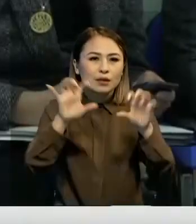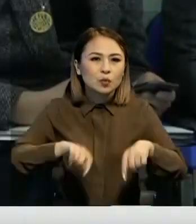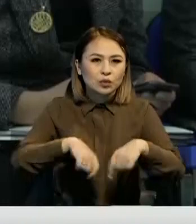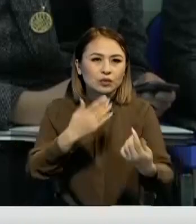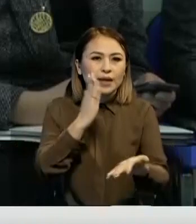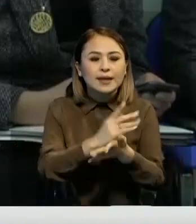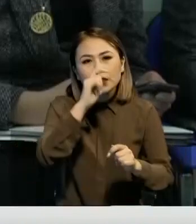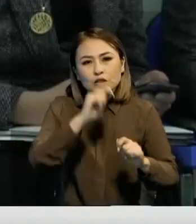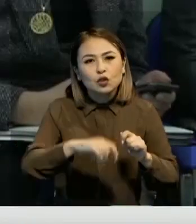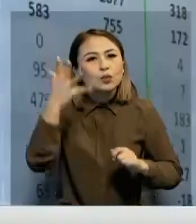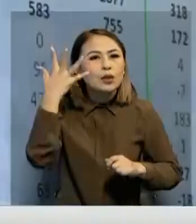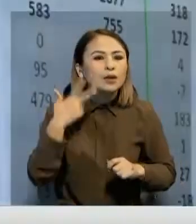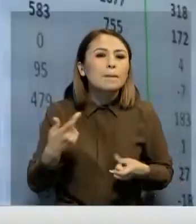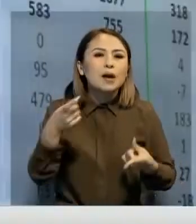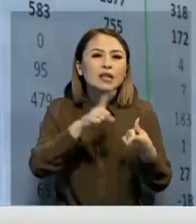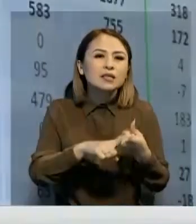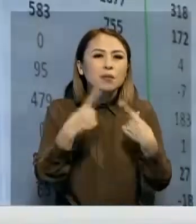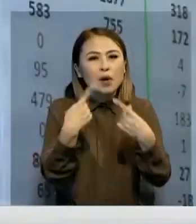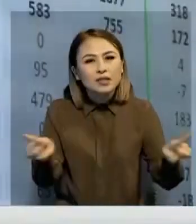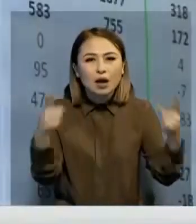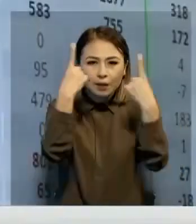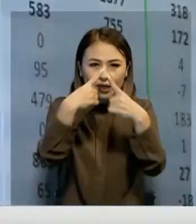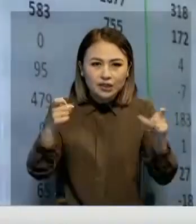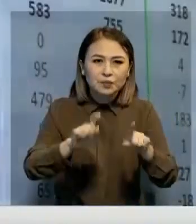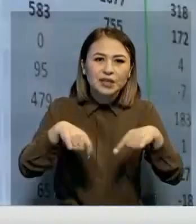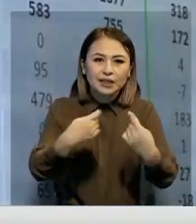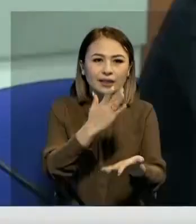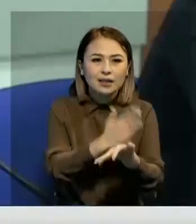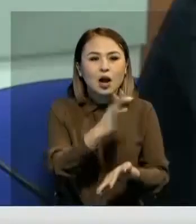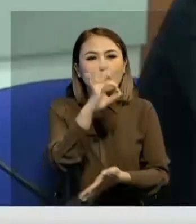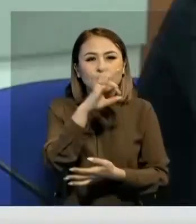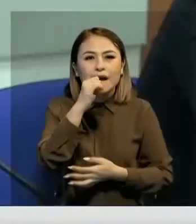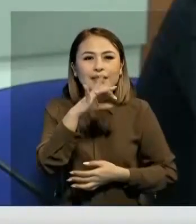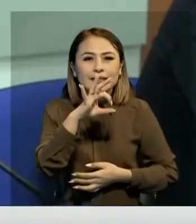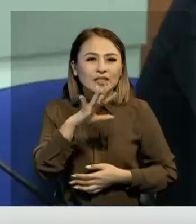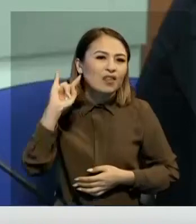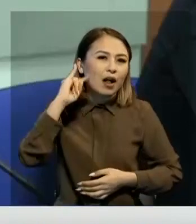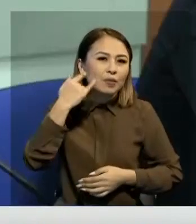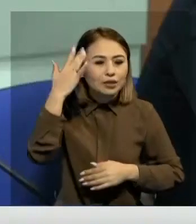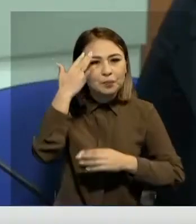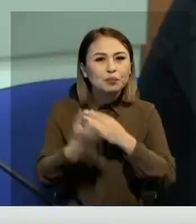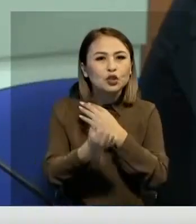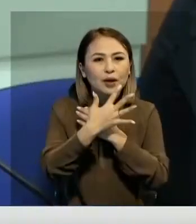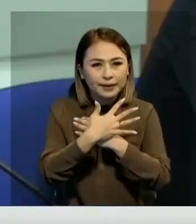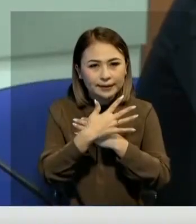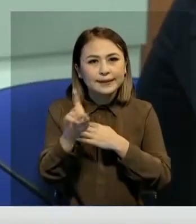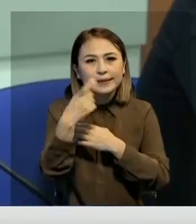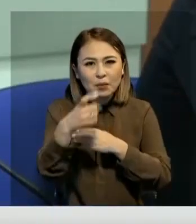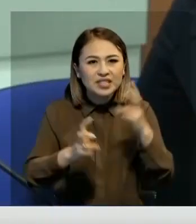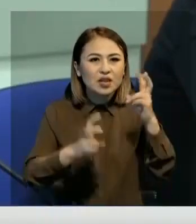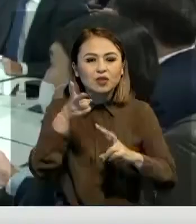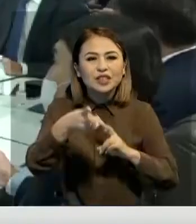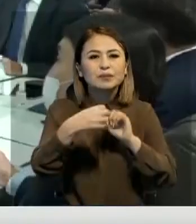өткізіп жіберген. Тексеру құпиялылығына байланысты басқа ақпараттар берілген жоқ. Оспанбек Әлсейітов Павлодар мұнай химия